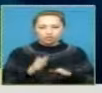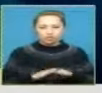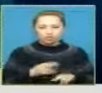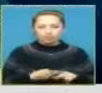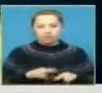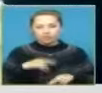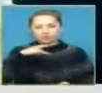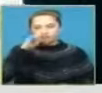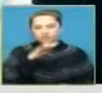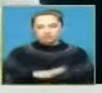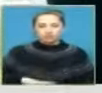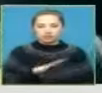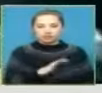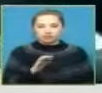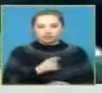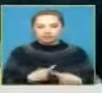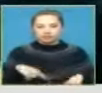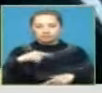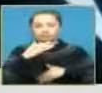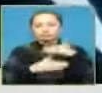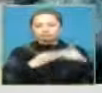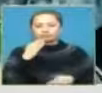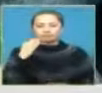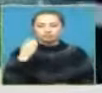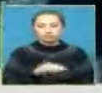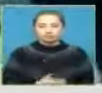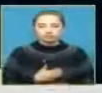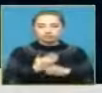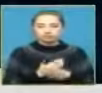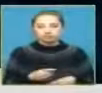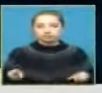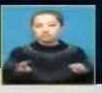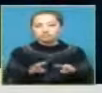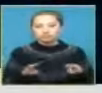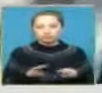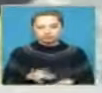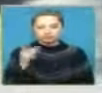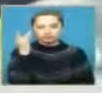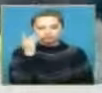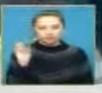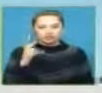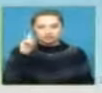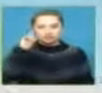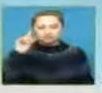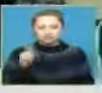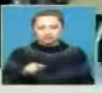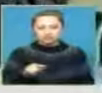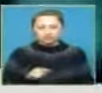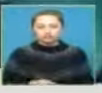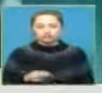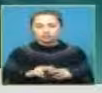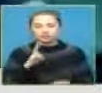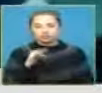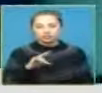Ал қазақ елінің мемлекет болып қалыптасуына зор ықпал еткен тұңғыш президентіміз бұл тұста ізгі жол сілтеді.